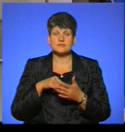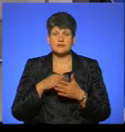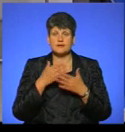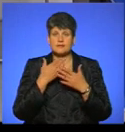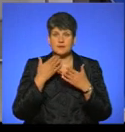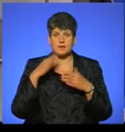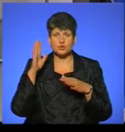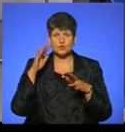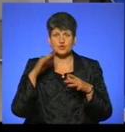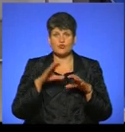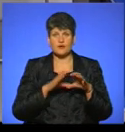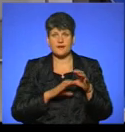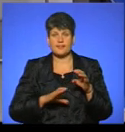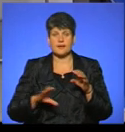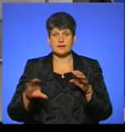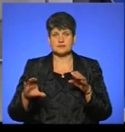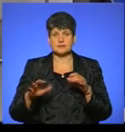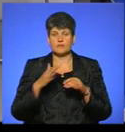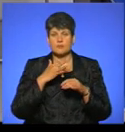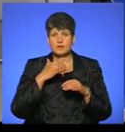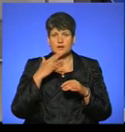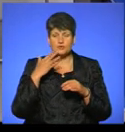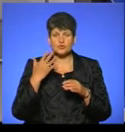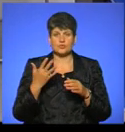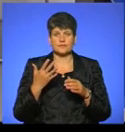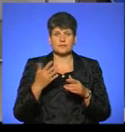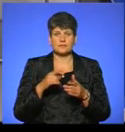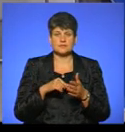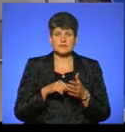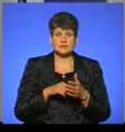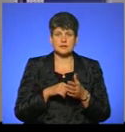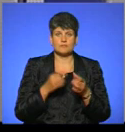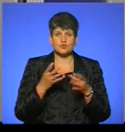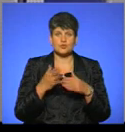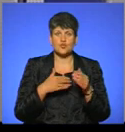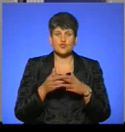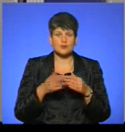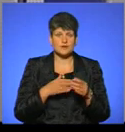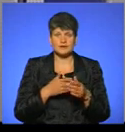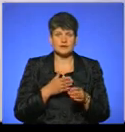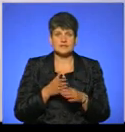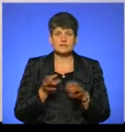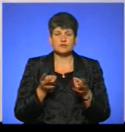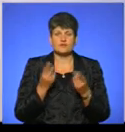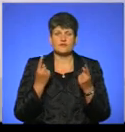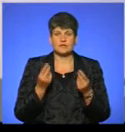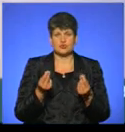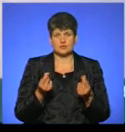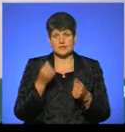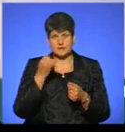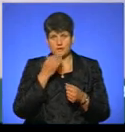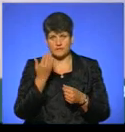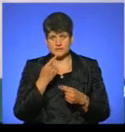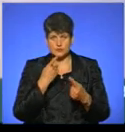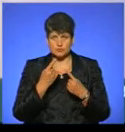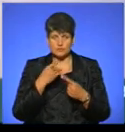дощової каналізації, і ще руки просто не дійшли. То потребує величезних коштів. Я дуже дякую вам за розмову.